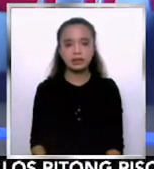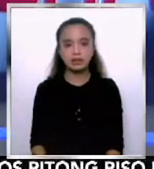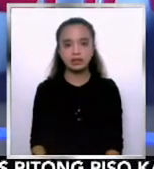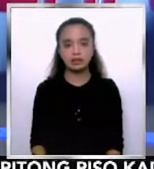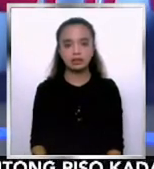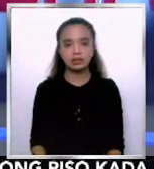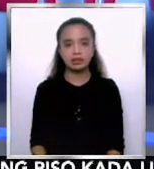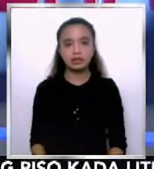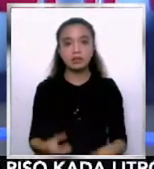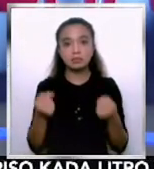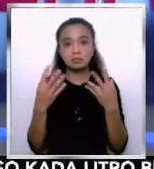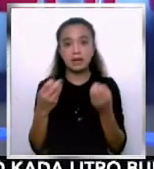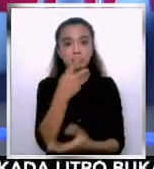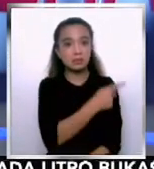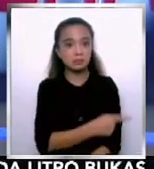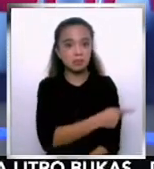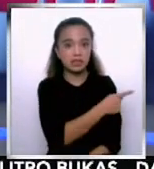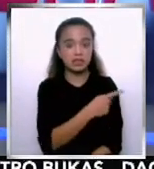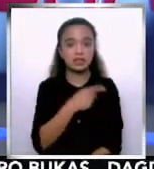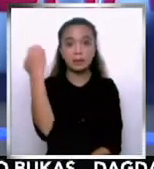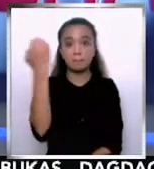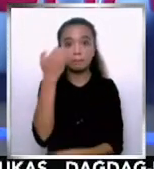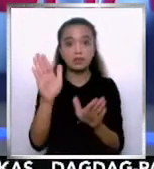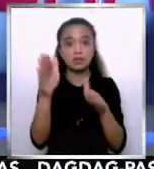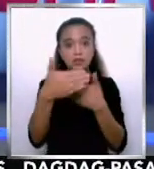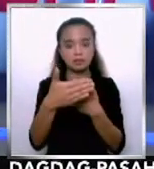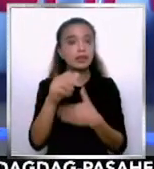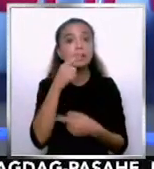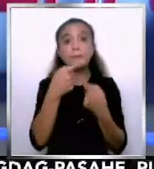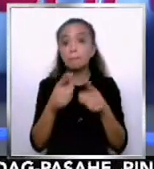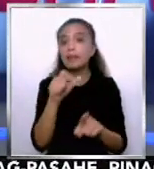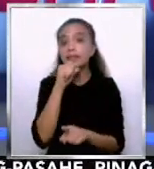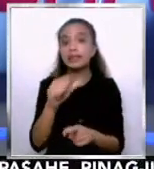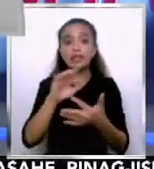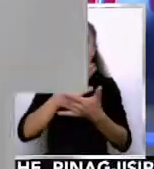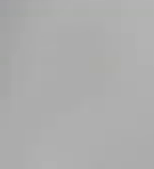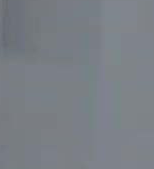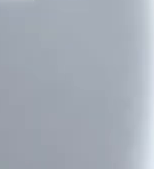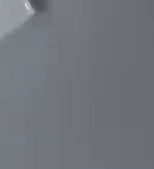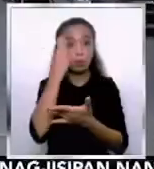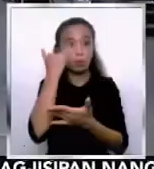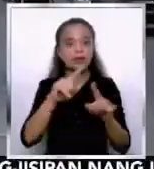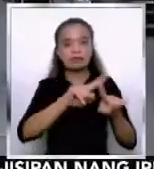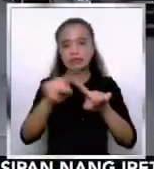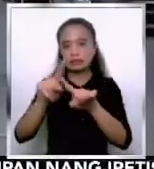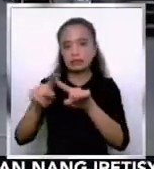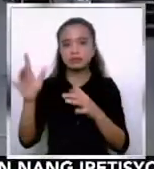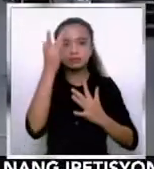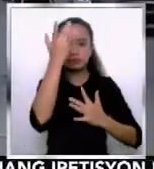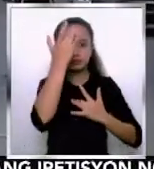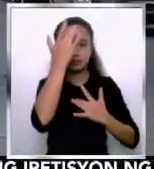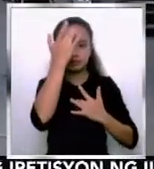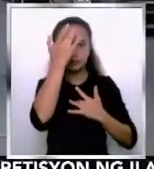COVID, kundi iba't ibang mga sakit daw ang dahilan niyan. Nakatutok si Leia Alvin.